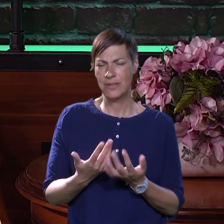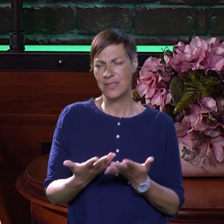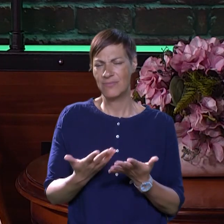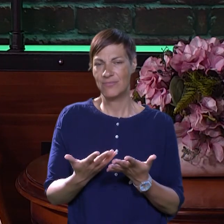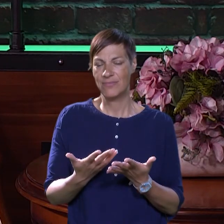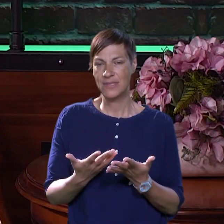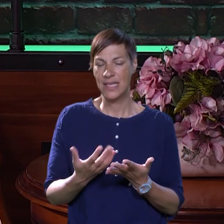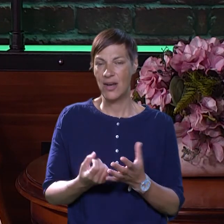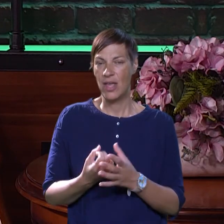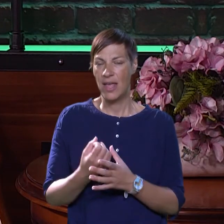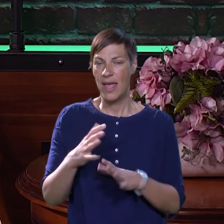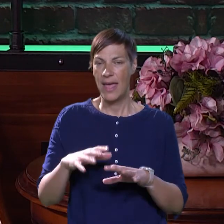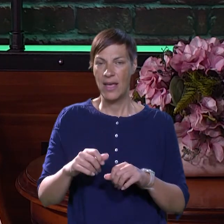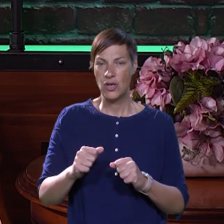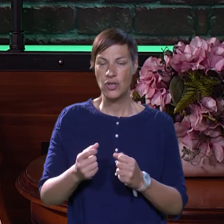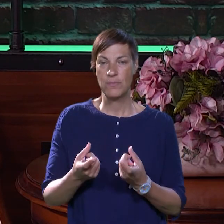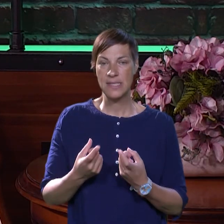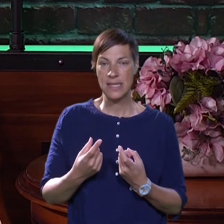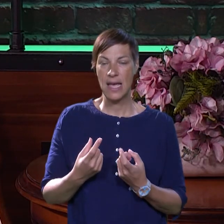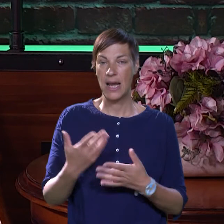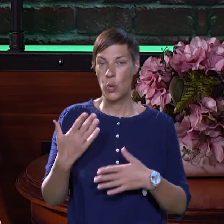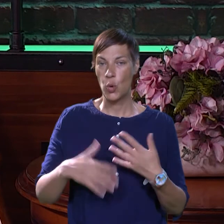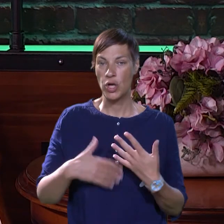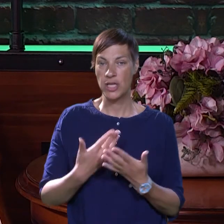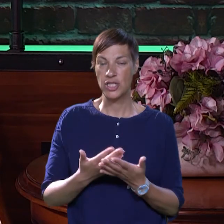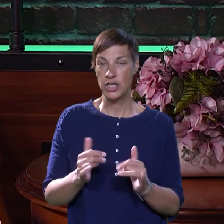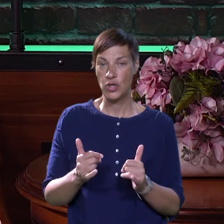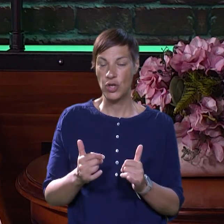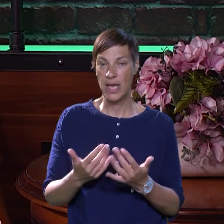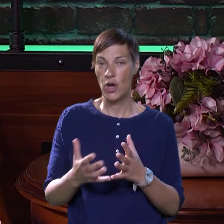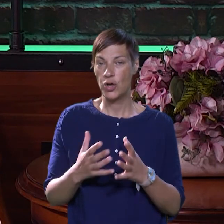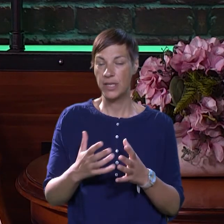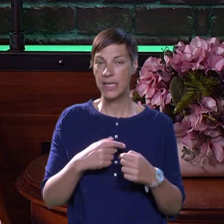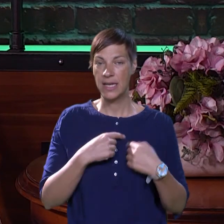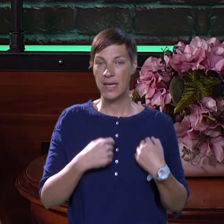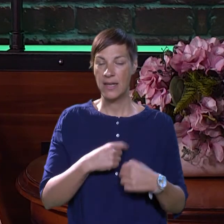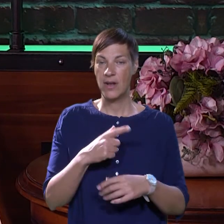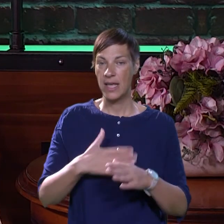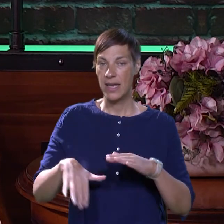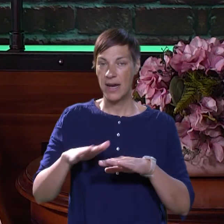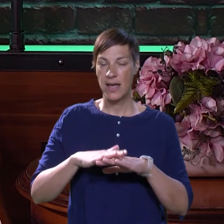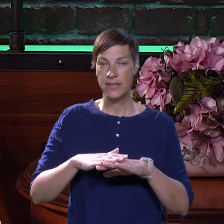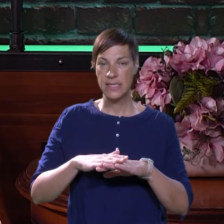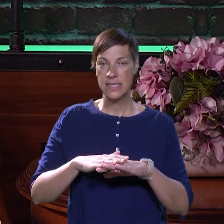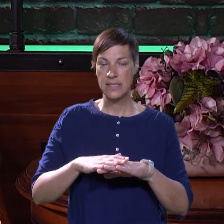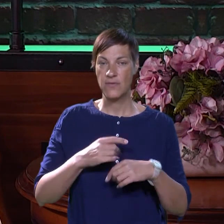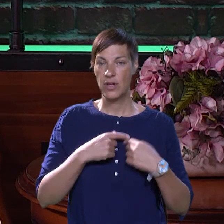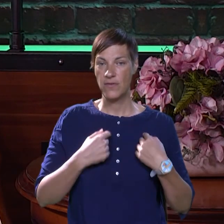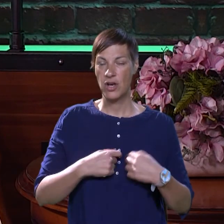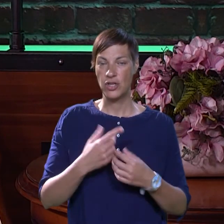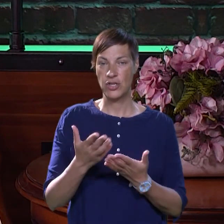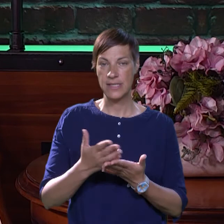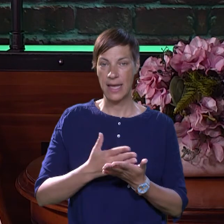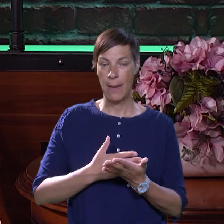ovako djeluje ekonomski, ali u konačnici to jeste koordiniranje volontera i razvoj